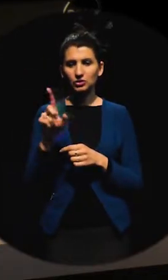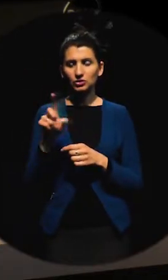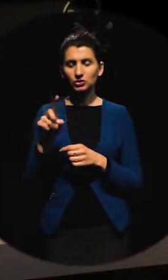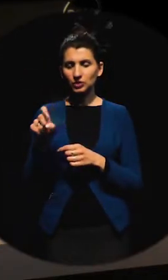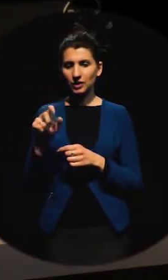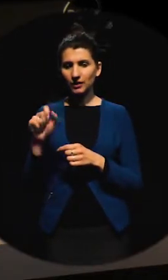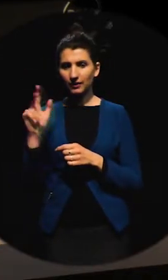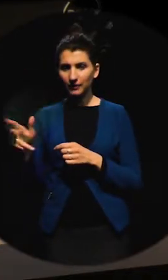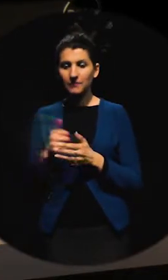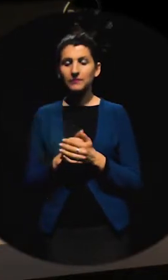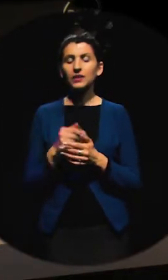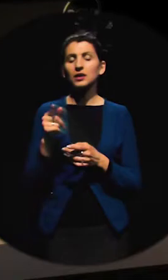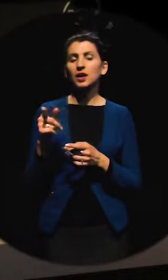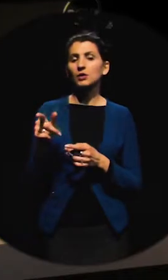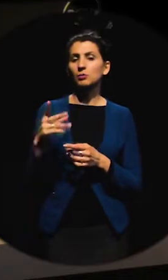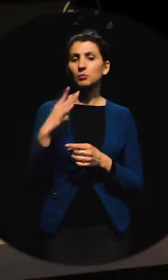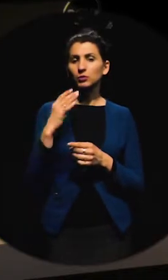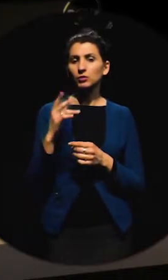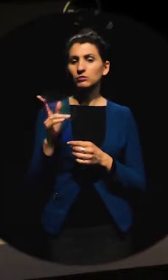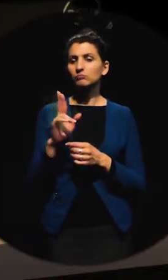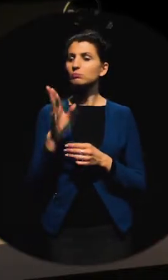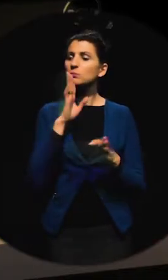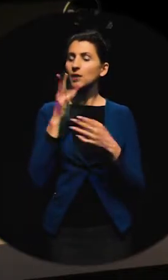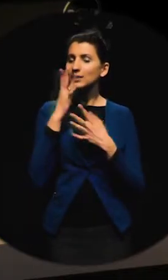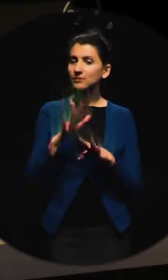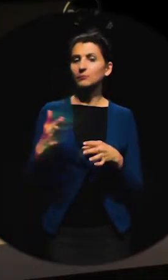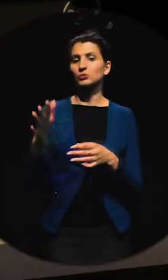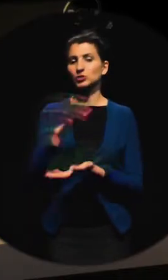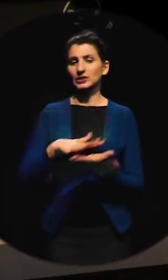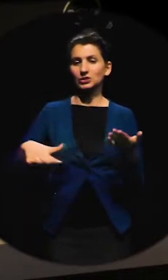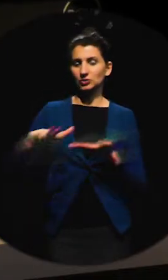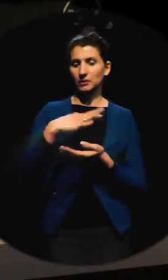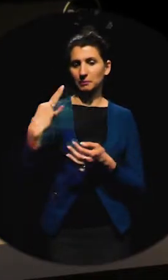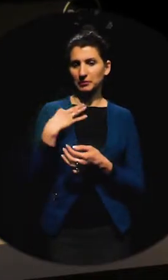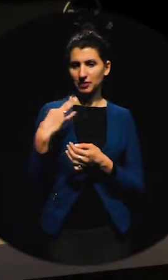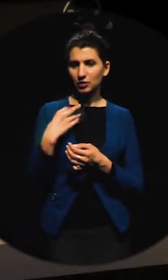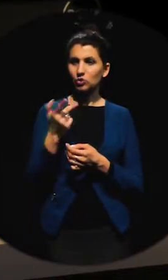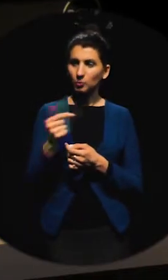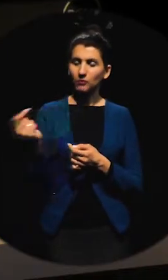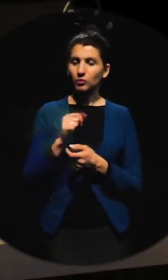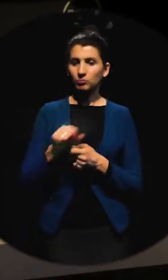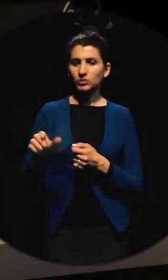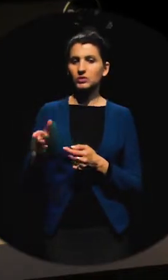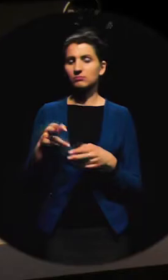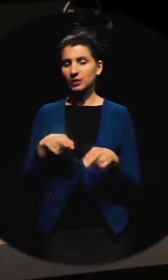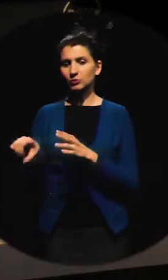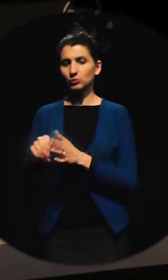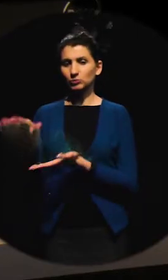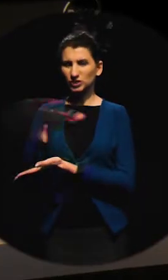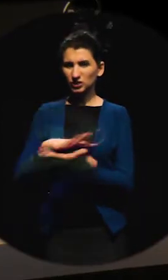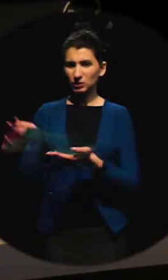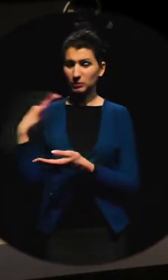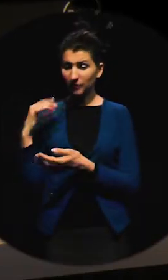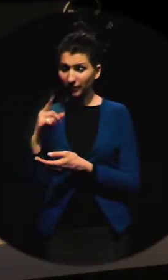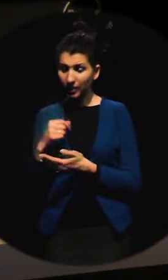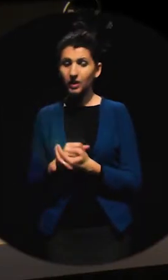a dotyczyła z kolei właśnie przestrzeni prywatnej, tak, że to, co prywatne, powinno zostać w przestrzeni prywatnej i że